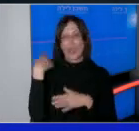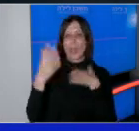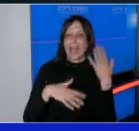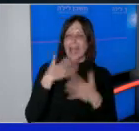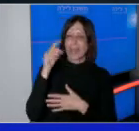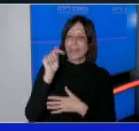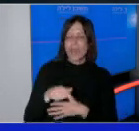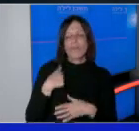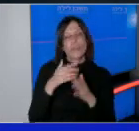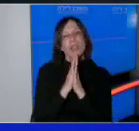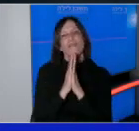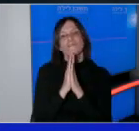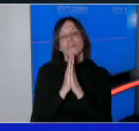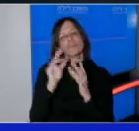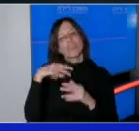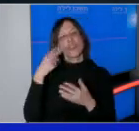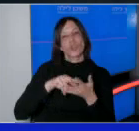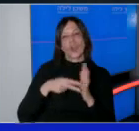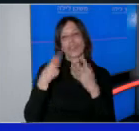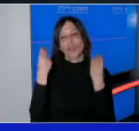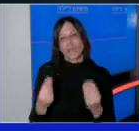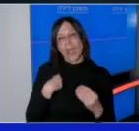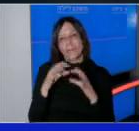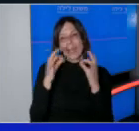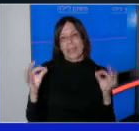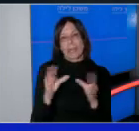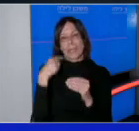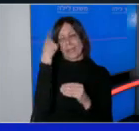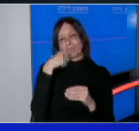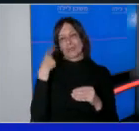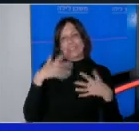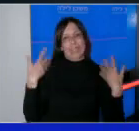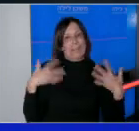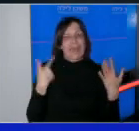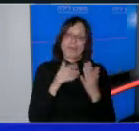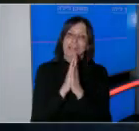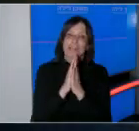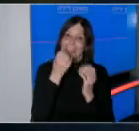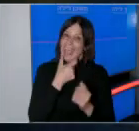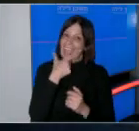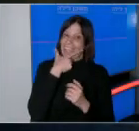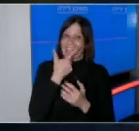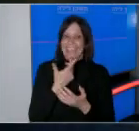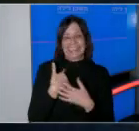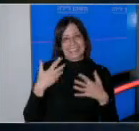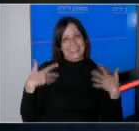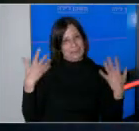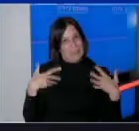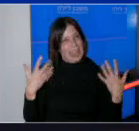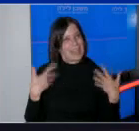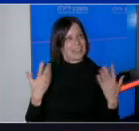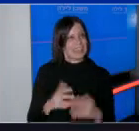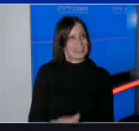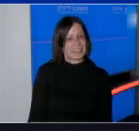הבלגן פה, ואנחנו מקווים שתהיה תוכנית טובה. אז אני מתחיל עם פרצוף שמח, אבל אני מקווה. תחייכי! שמחה,